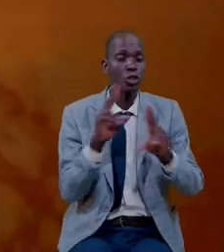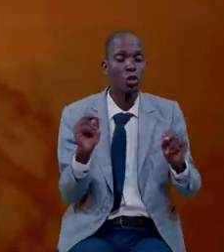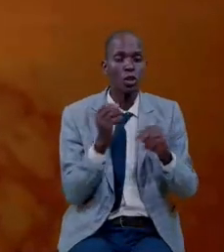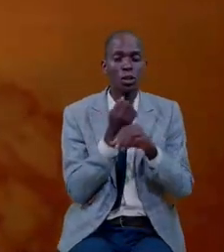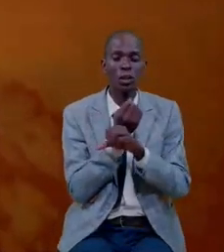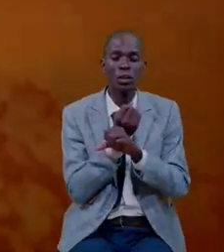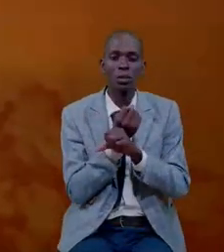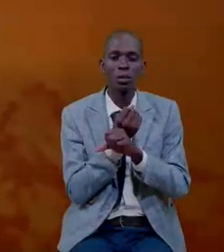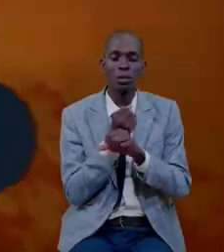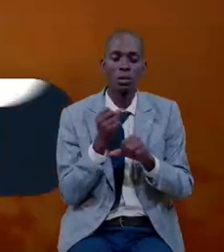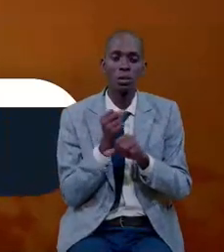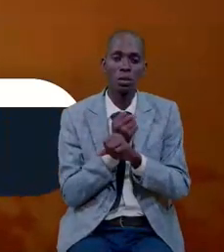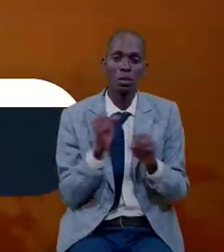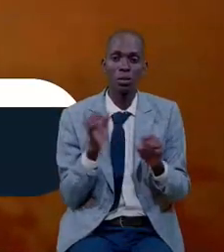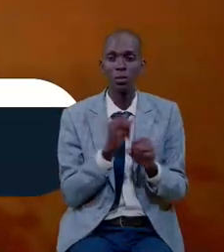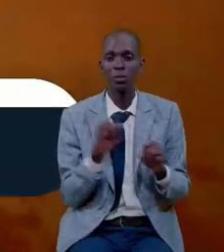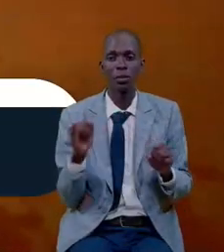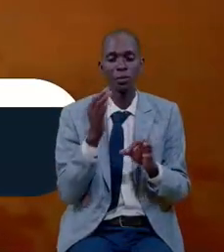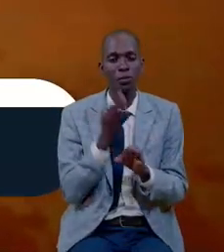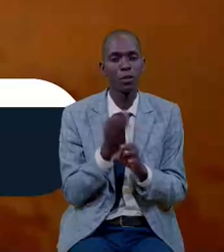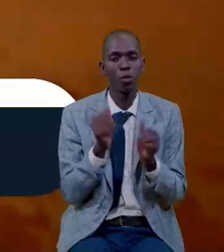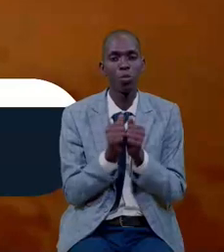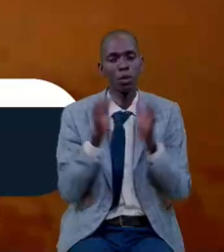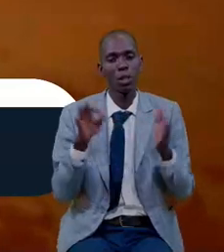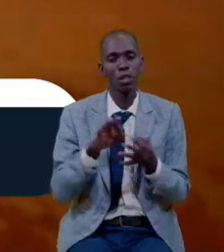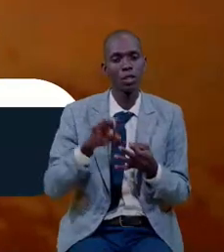Nous allons voir. Pas de foi